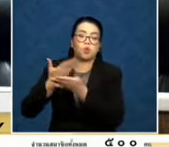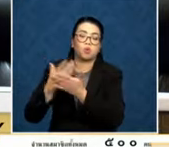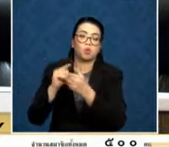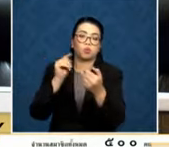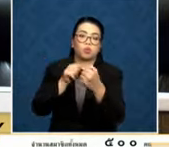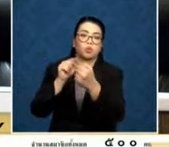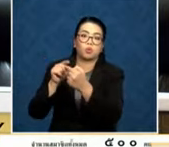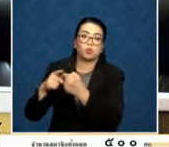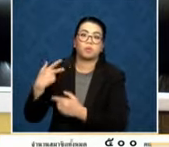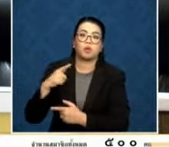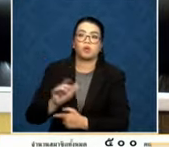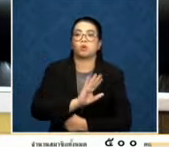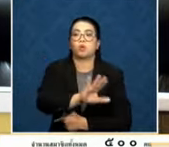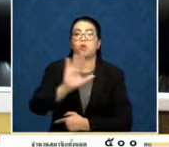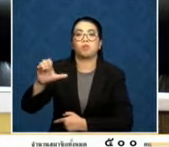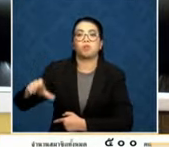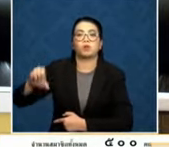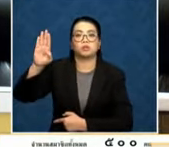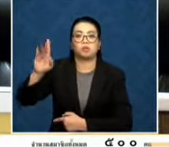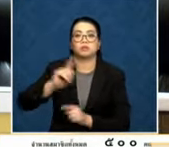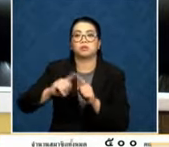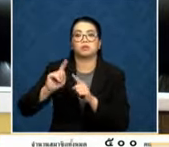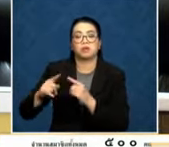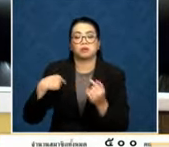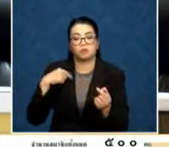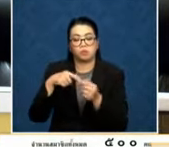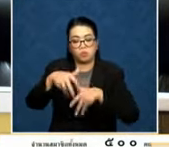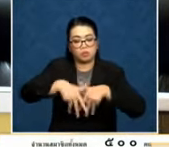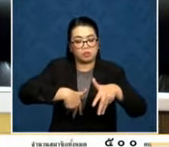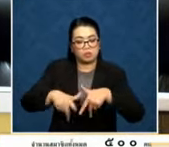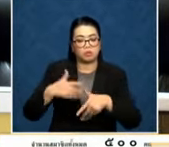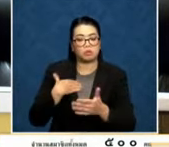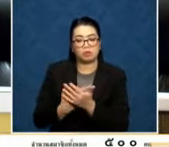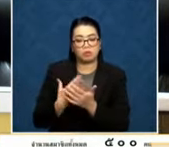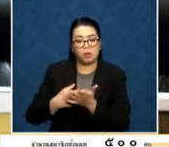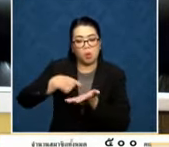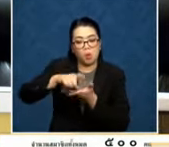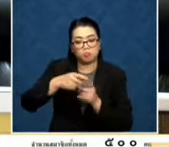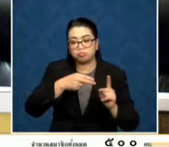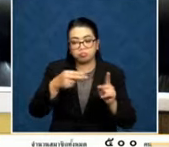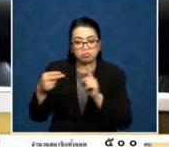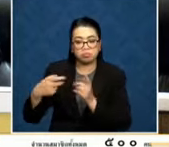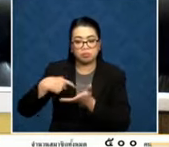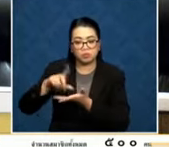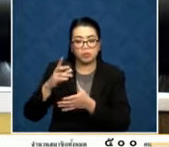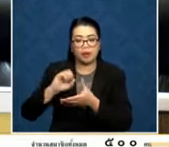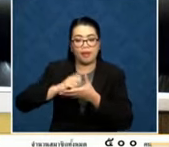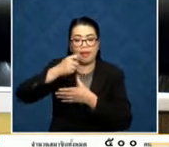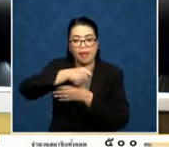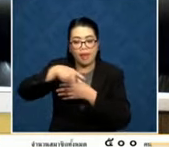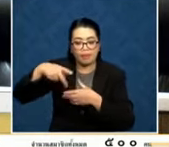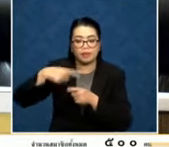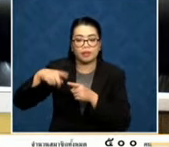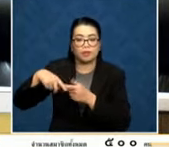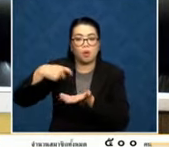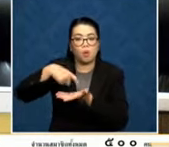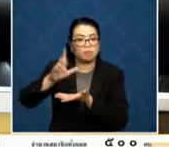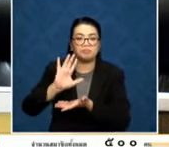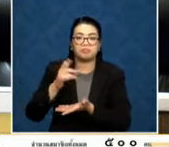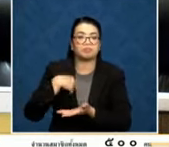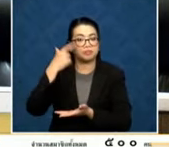จะจะกู้มาแล้วแจกเป็นเงินสดอันนี้ผมเห็นด้วยแต่ถ้าจะแจกเป็นดิจิทอลผมก็ยังยืนยันไม่เห็นด้วยในส่วนต่อมานะครับข้อ